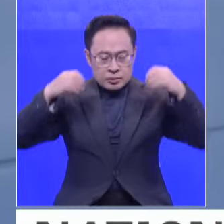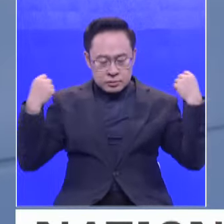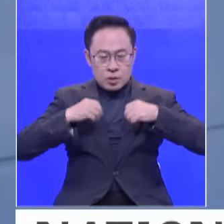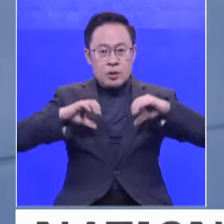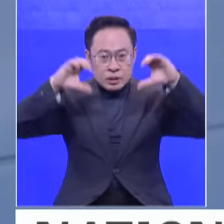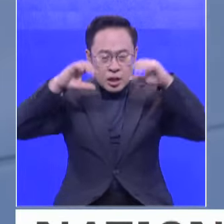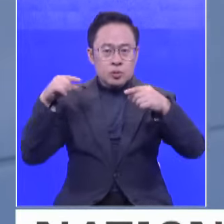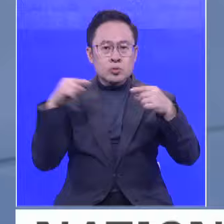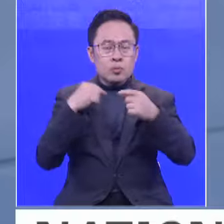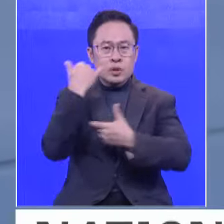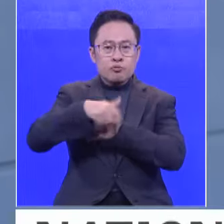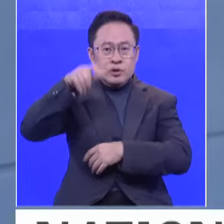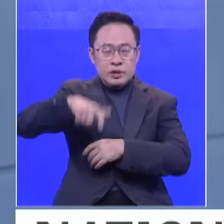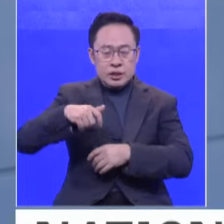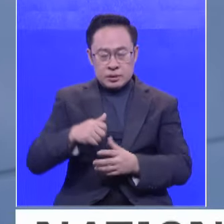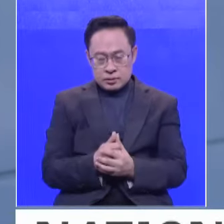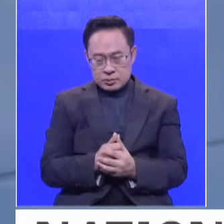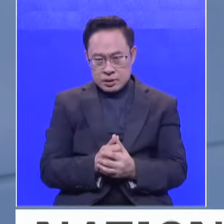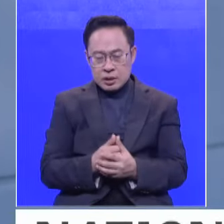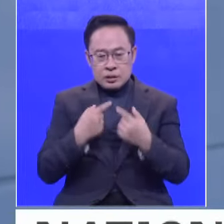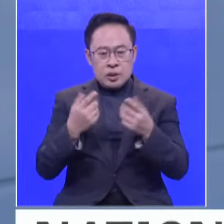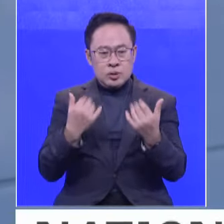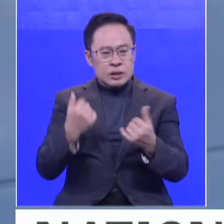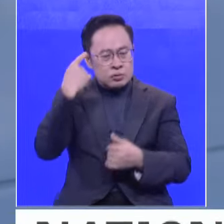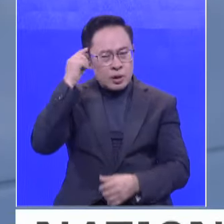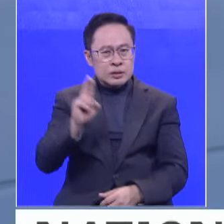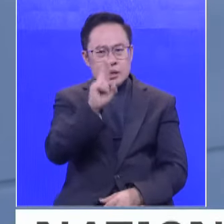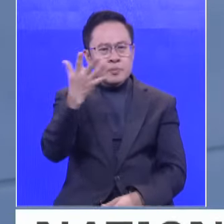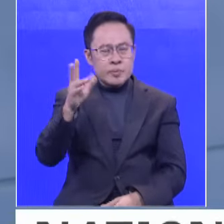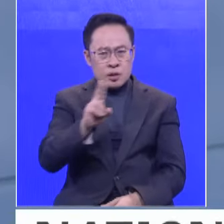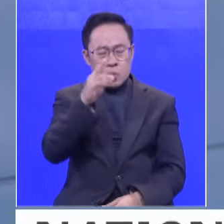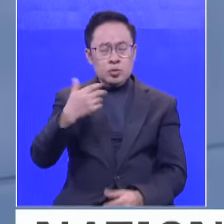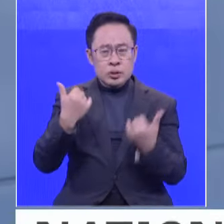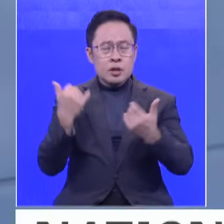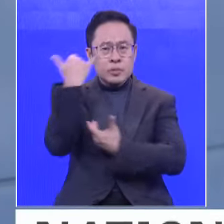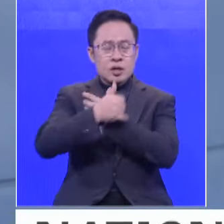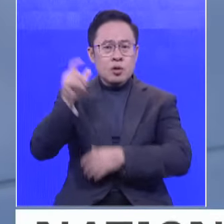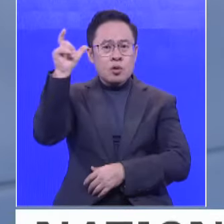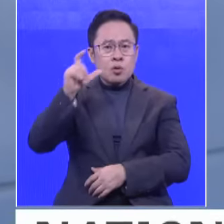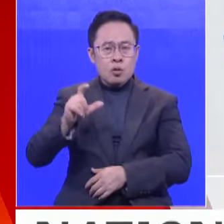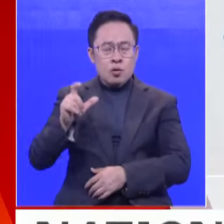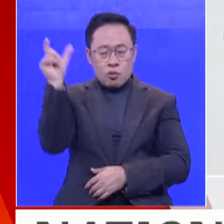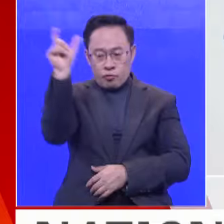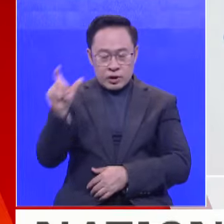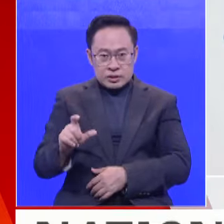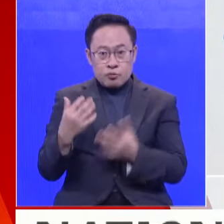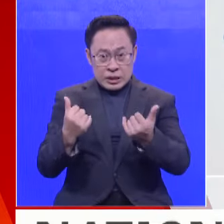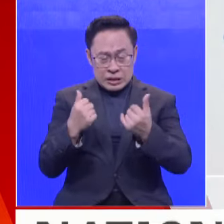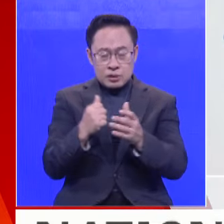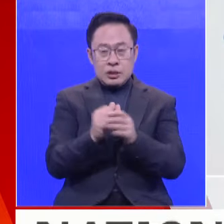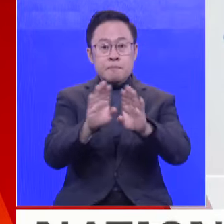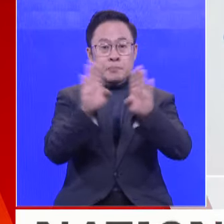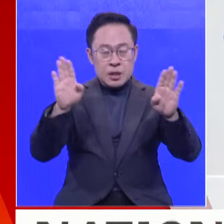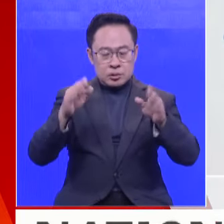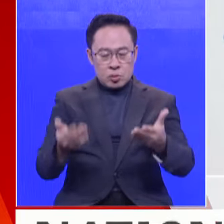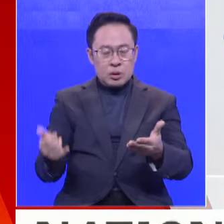รั่งเศสเบื้องต้นก็คงไม่ได้ใส่แล้วล่ะนี่ก็ยืนยันนะครับเพราะว่าพิธีเปิดอาจจะต้องล่องเรือไปตามแม่น้ำแซนในกรุงปารีสแล้วส